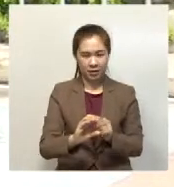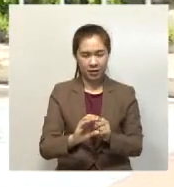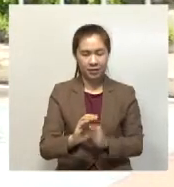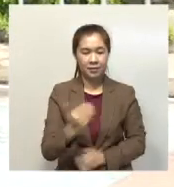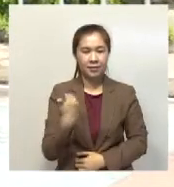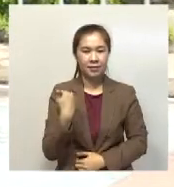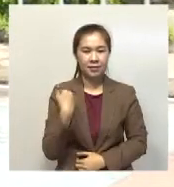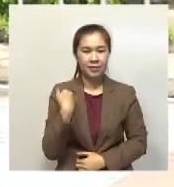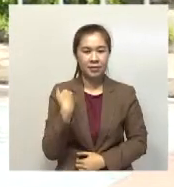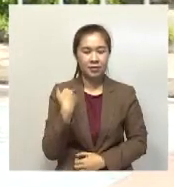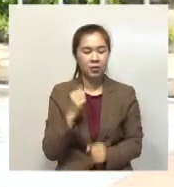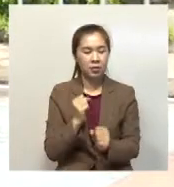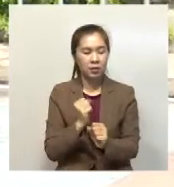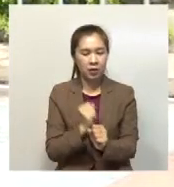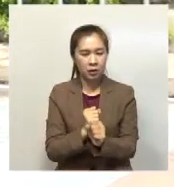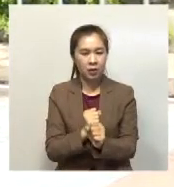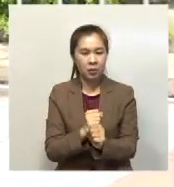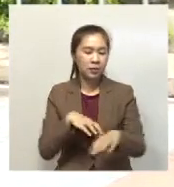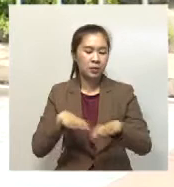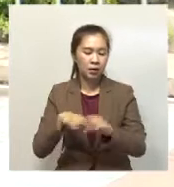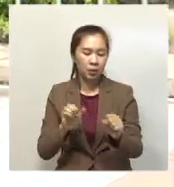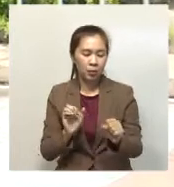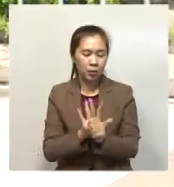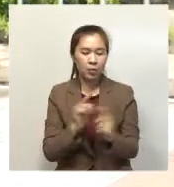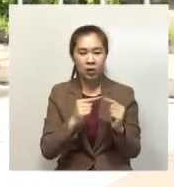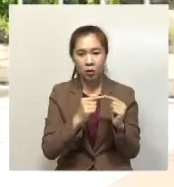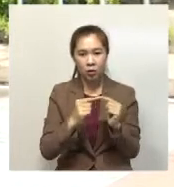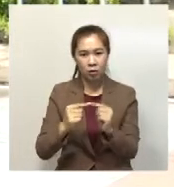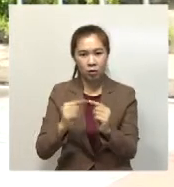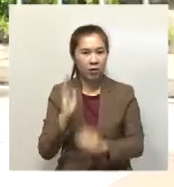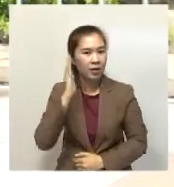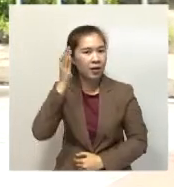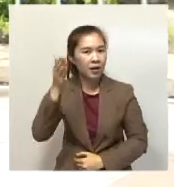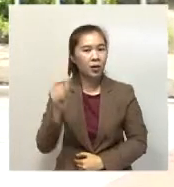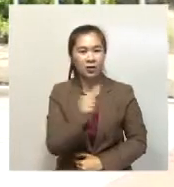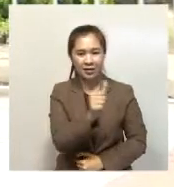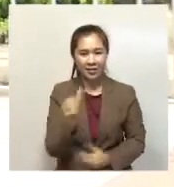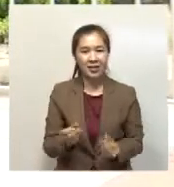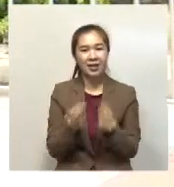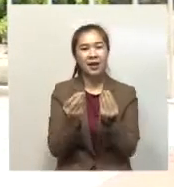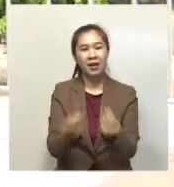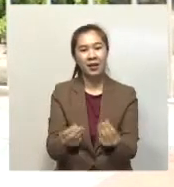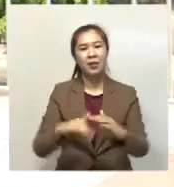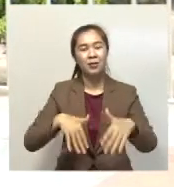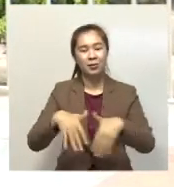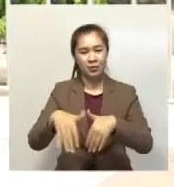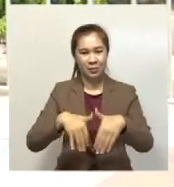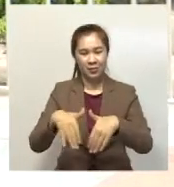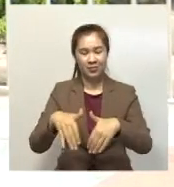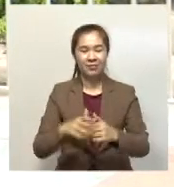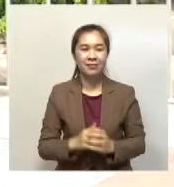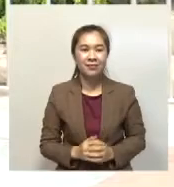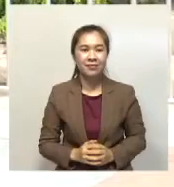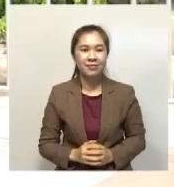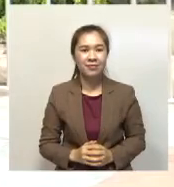ใช้งบประมาณแผ่นดินอย่างคุ้มค่าเพื่อให้เป็นการต่อยอดในการสร้างอนาคตที่ดีให้กับเยาวชนคนรุ่นหลังค่ะคุณปวีณาคุณกร